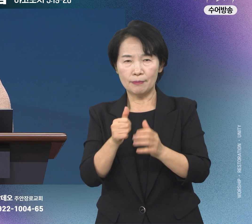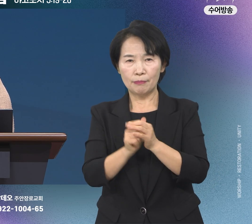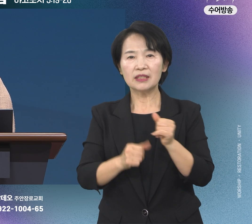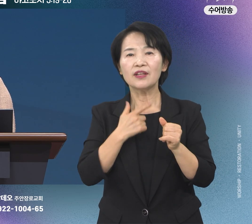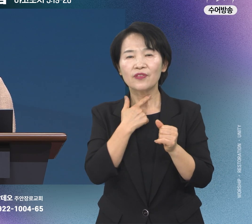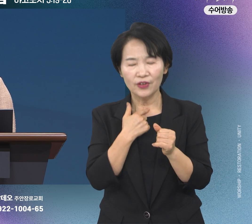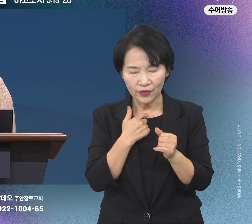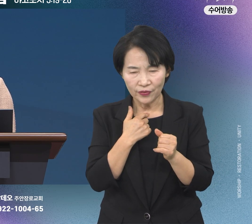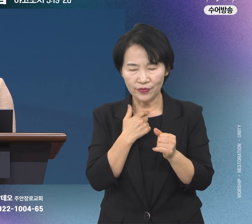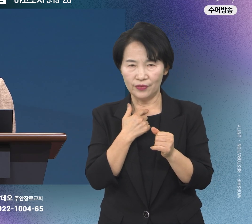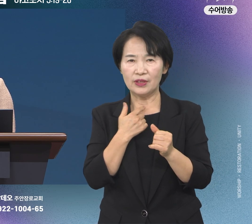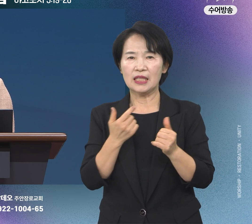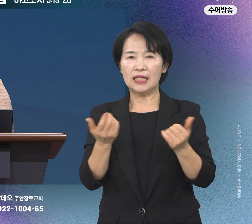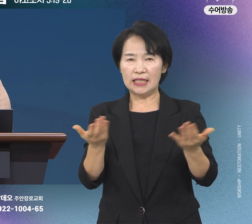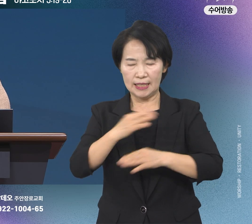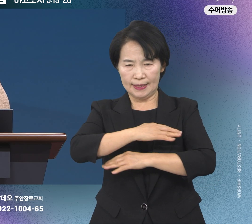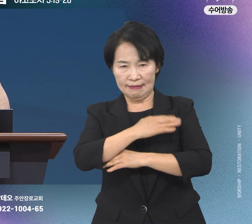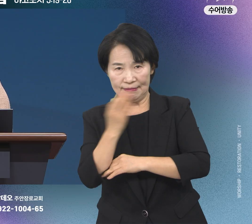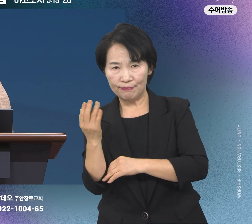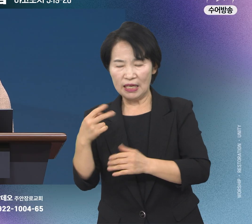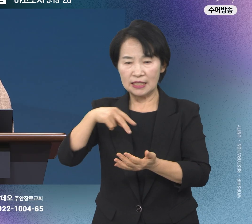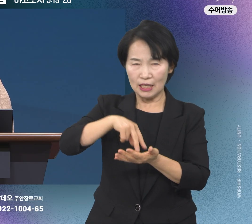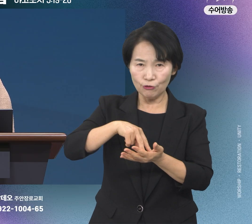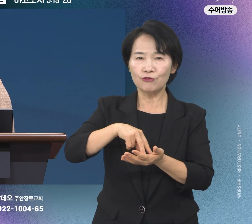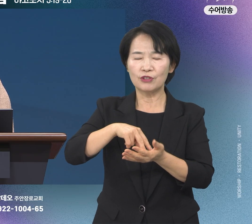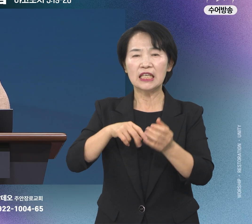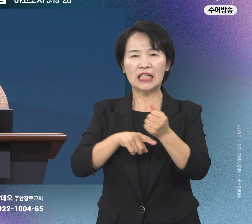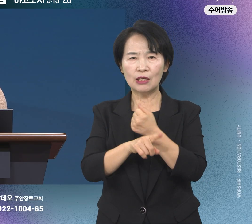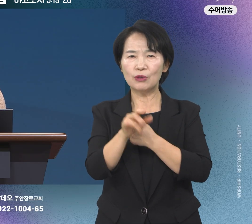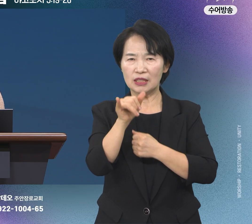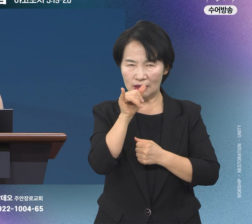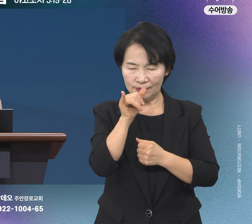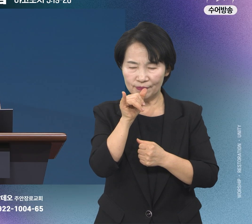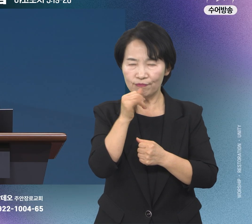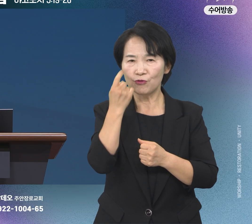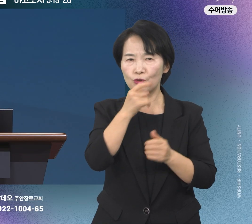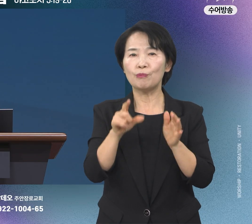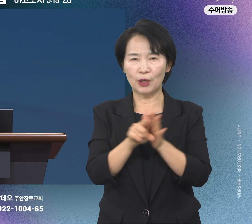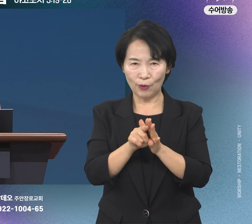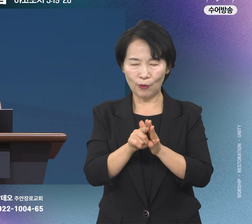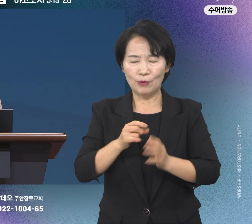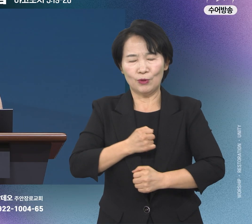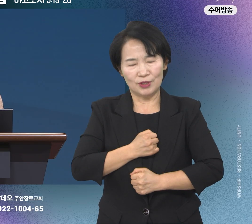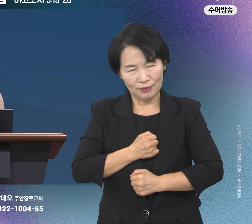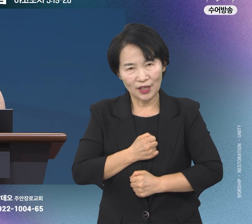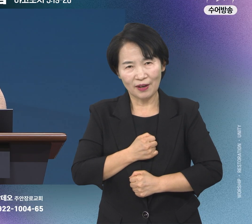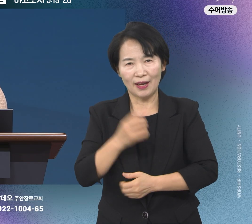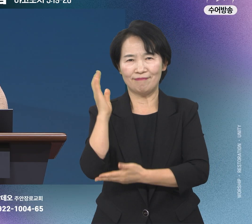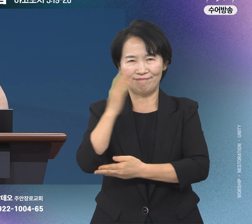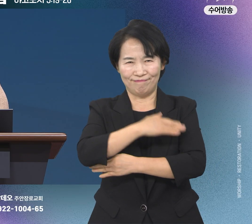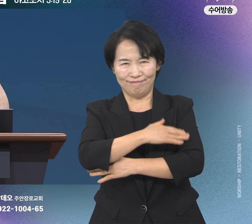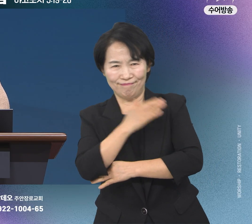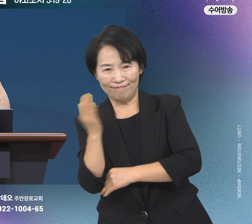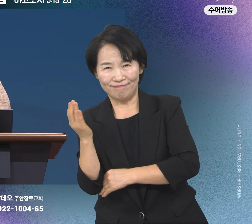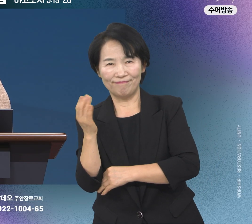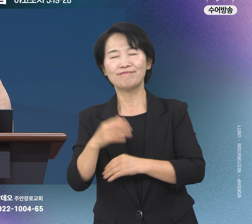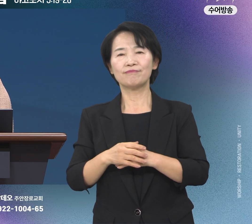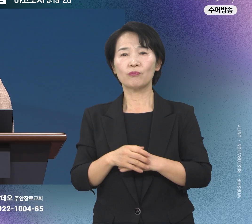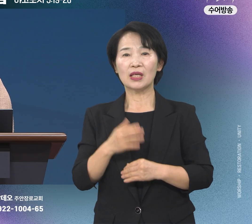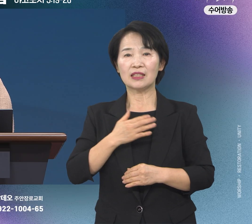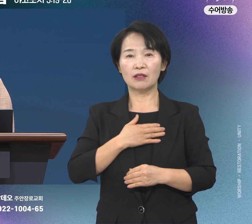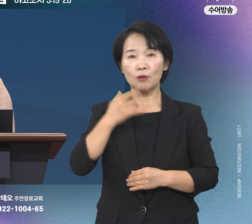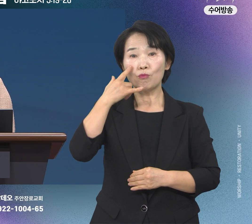이유가 있을 거라고 생각을 하여서 조심스럽게 제가 여러분 앞에 나눠보고자 합니다. 저는 모태